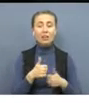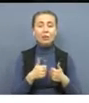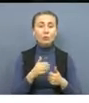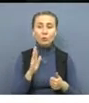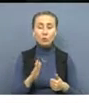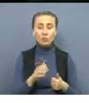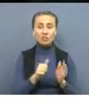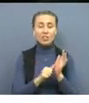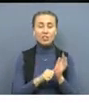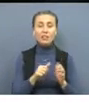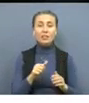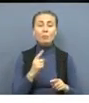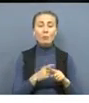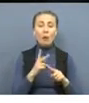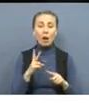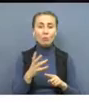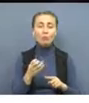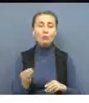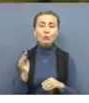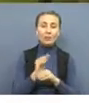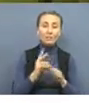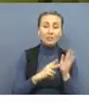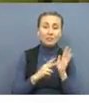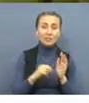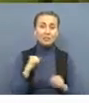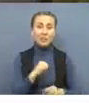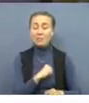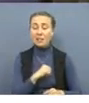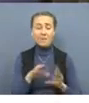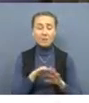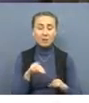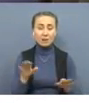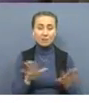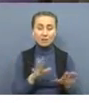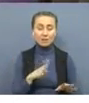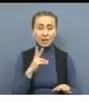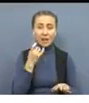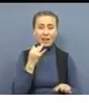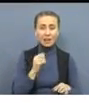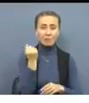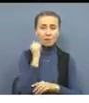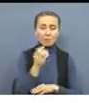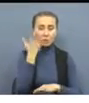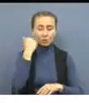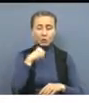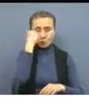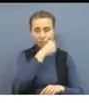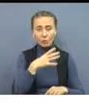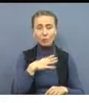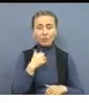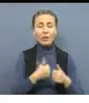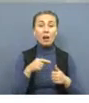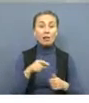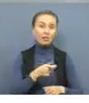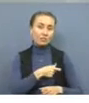те, кому под 70. Каждый из них самостоятельно выбирал песню. Хайрат Бешимов – победитель прошлогоднего конкурса, а в этом году уже член